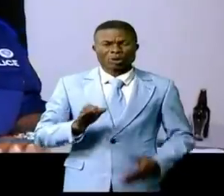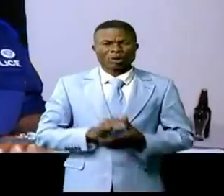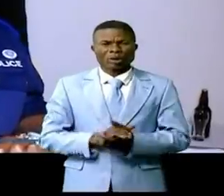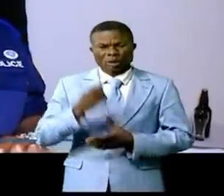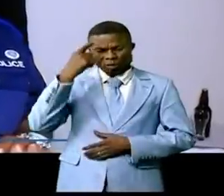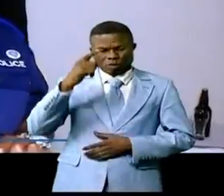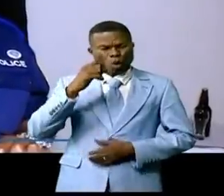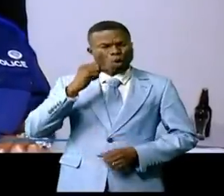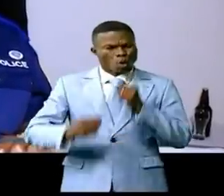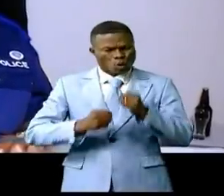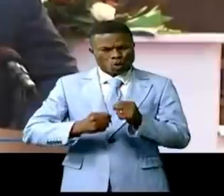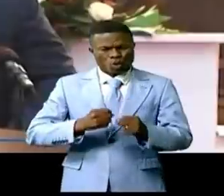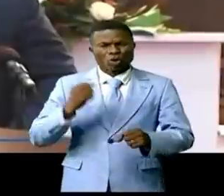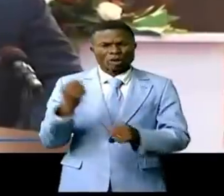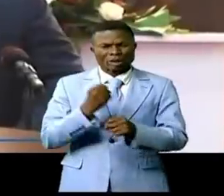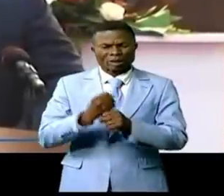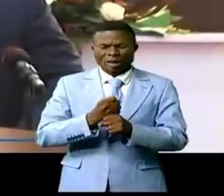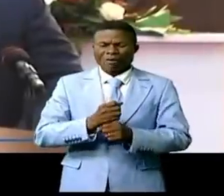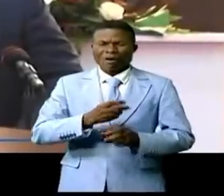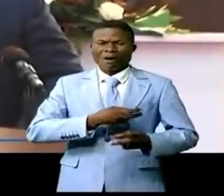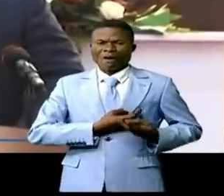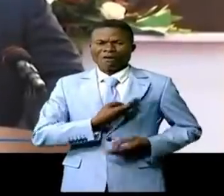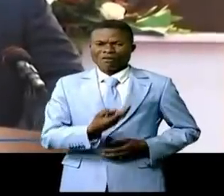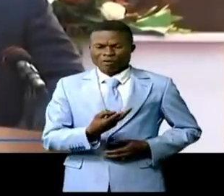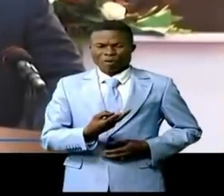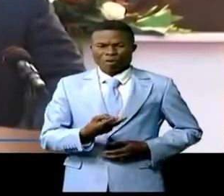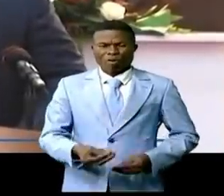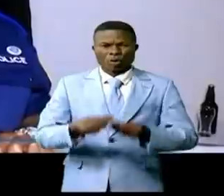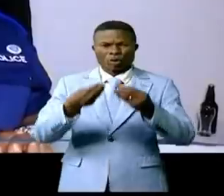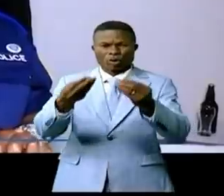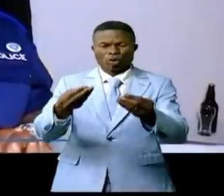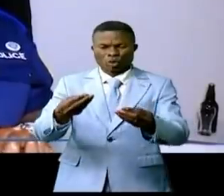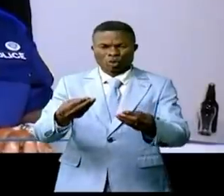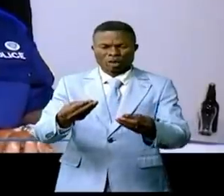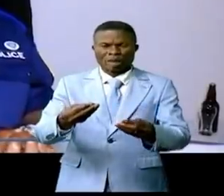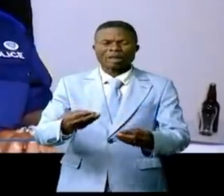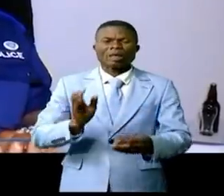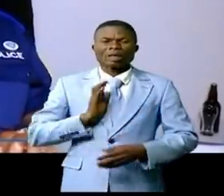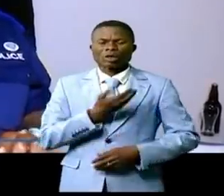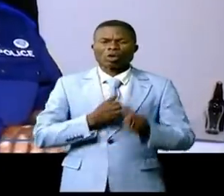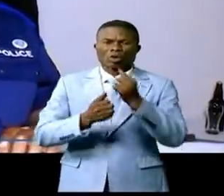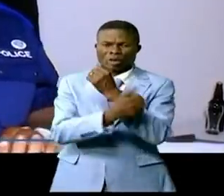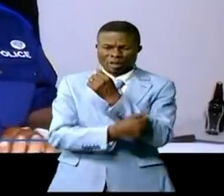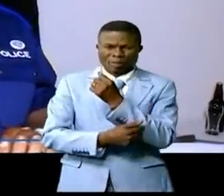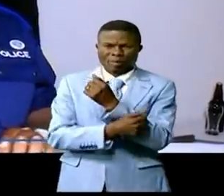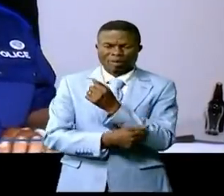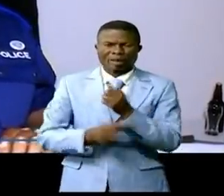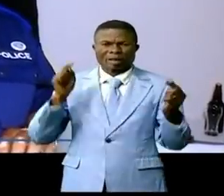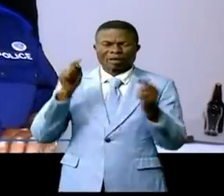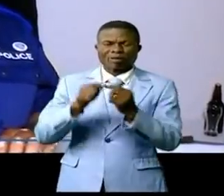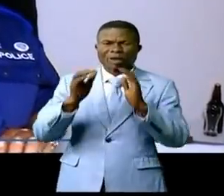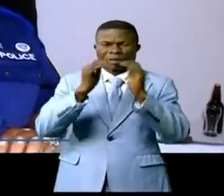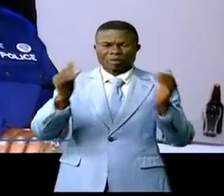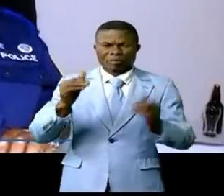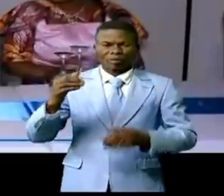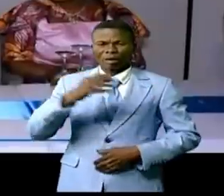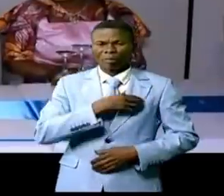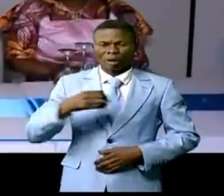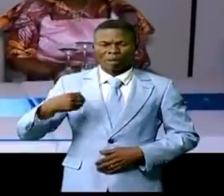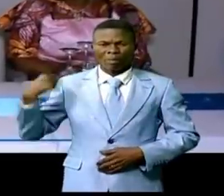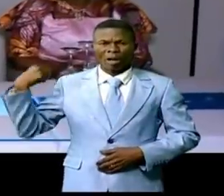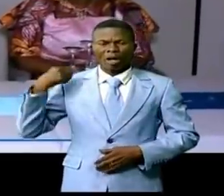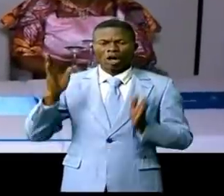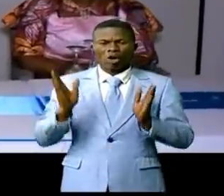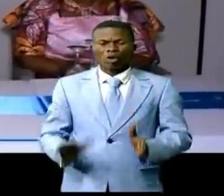pour ses efforts et sa volonté de mener au bien notre pays. Madame le gouverneur des provinces